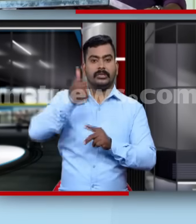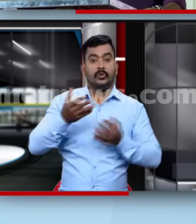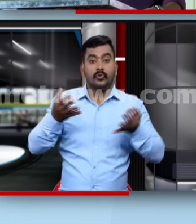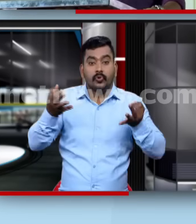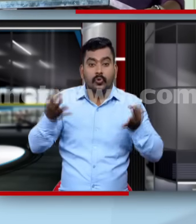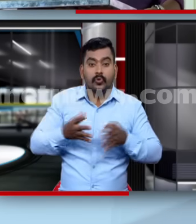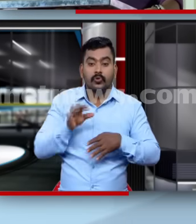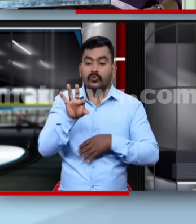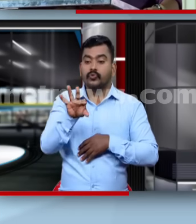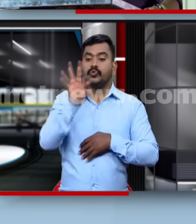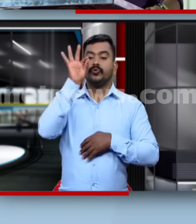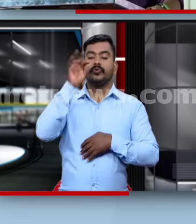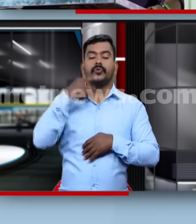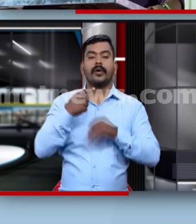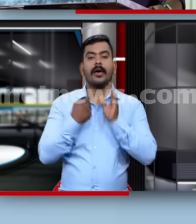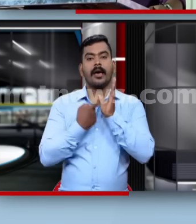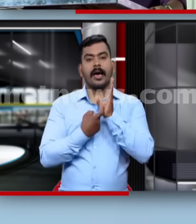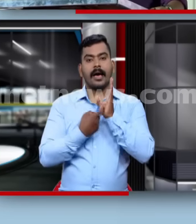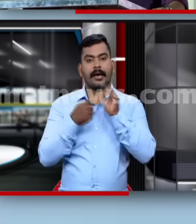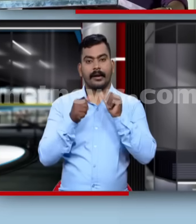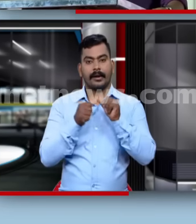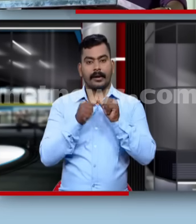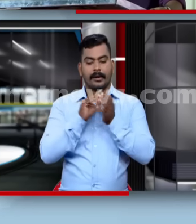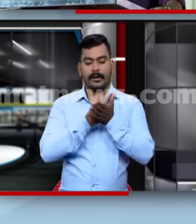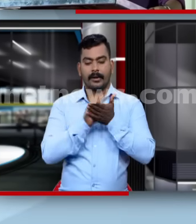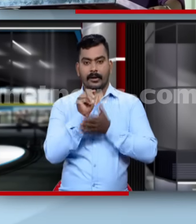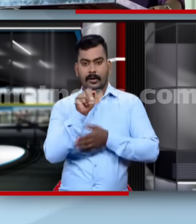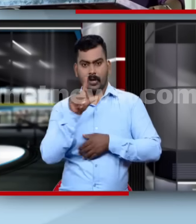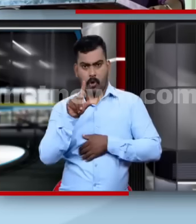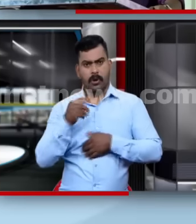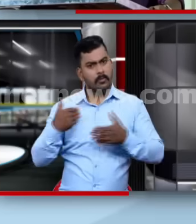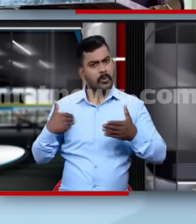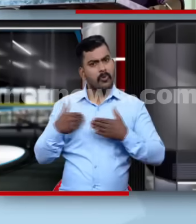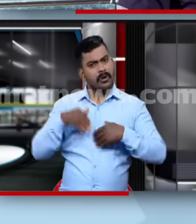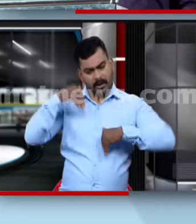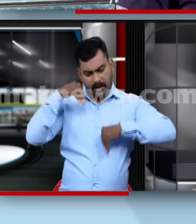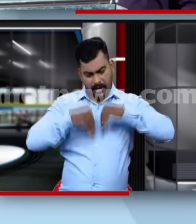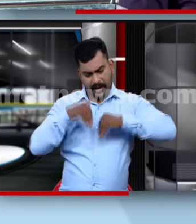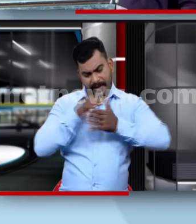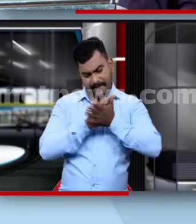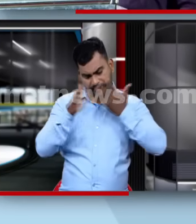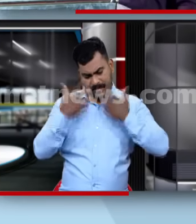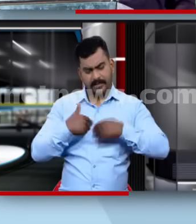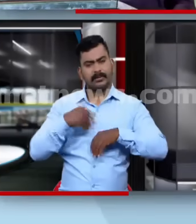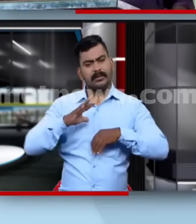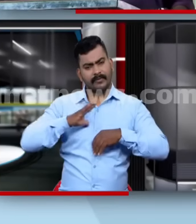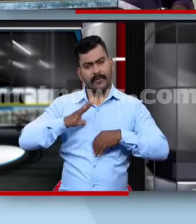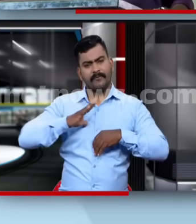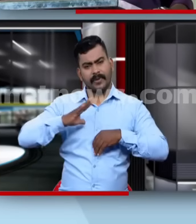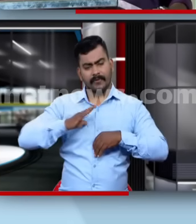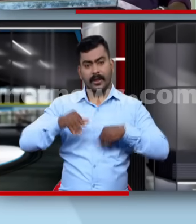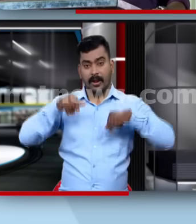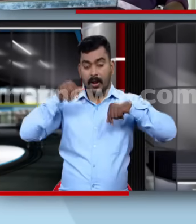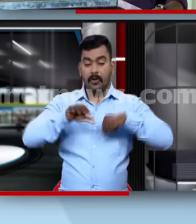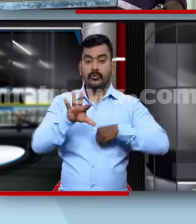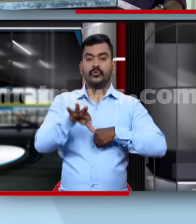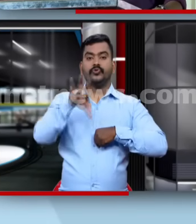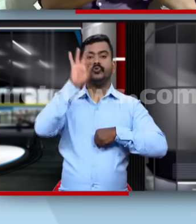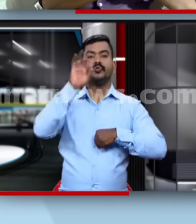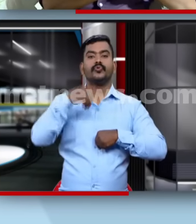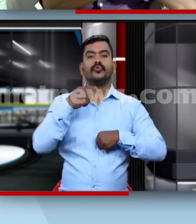വിവരങ്ങളുമായി. ധനേഷ്, ഈ തെരഞ്ഞെടുപ്പ് ഫലം വൈകുന്നത് പലതരത്തിലുള്ള ചർച്ചകൾക്ക് ഇടവച്ചിരുന്നു. ഇപ്പോൾ ഫലം വരുന്നു, എങ്ങനെയാണ്?